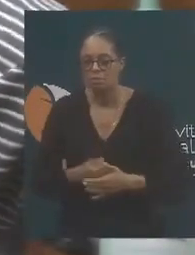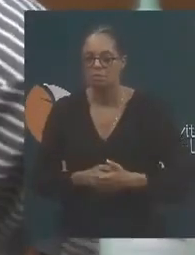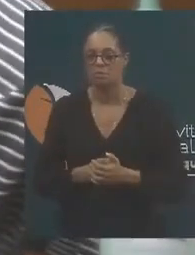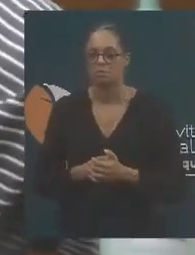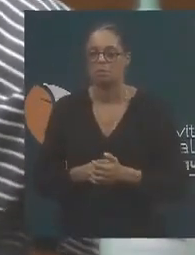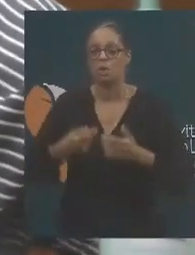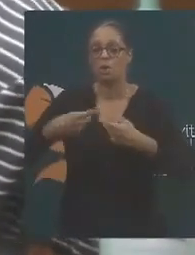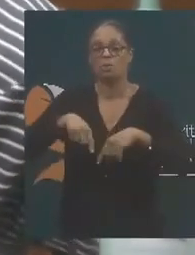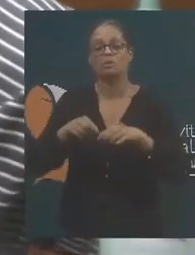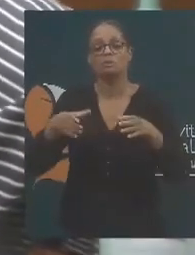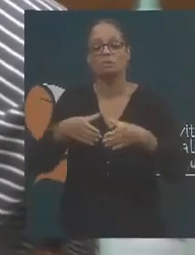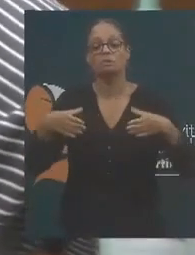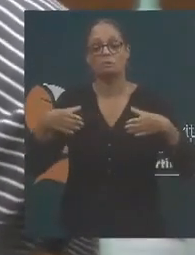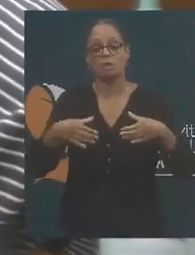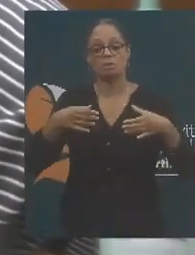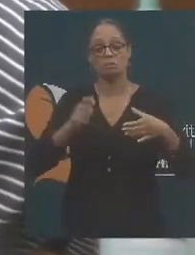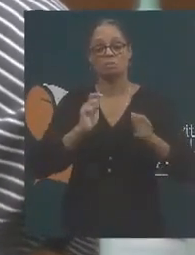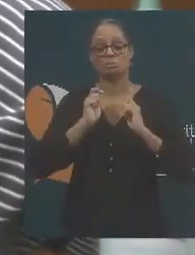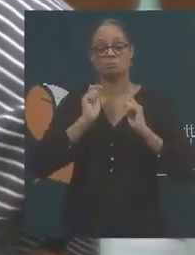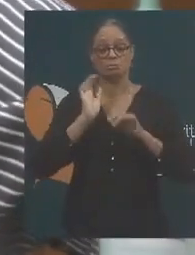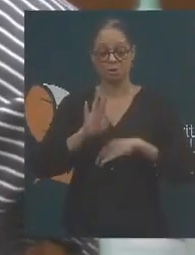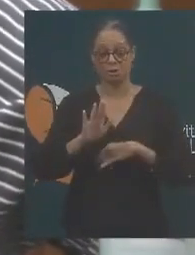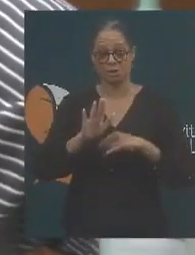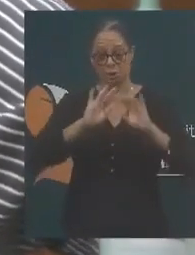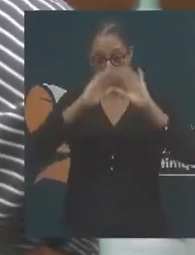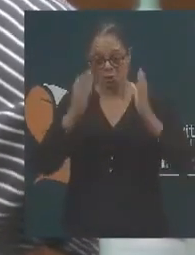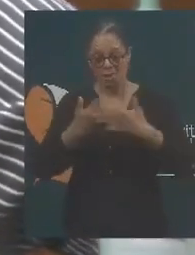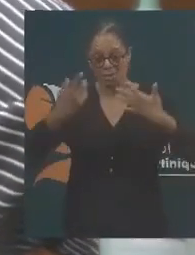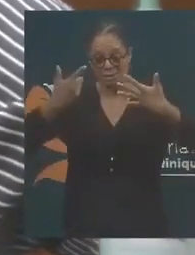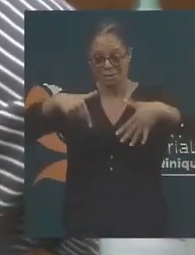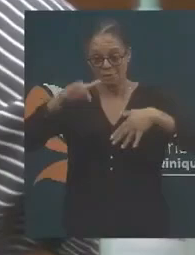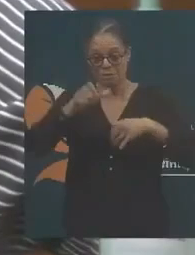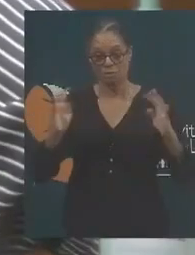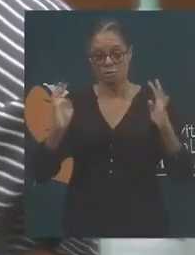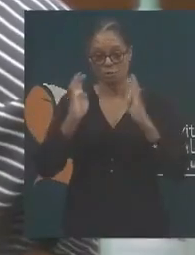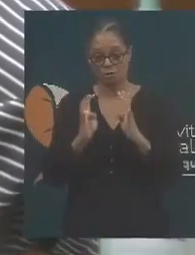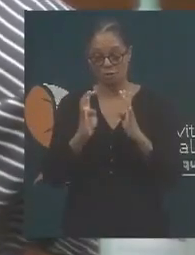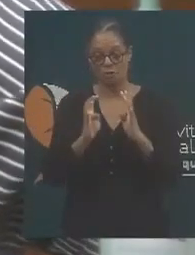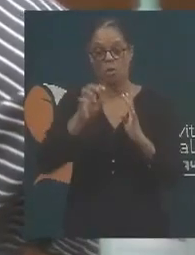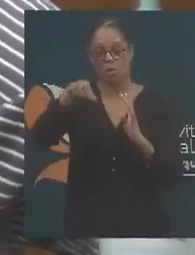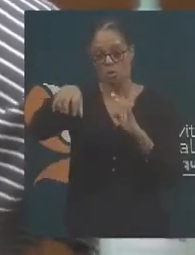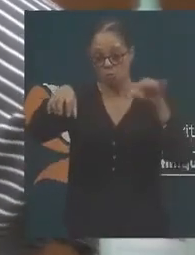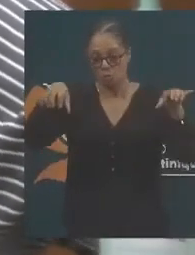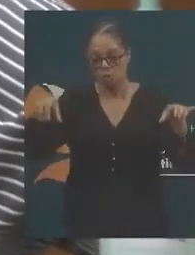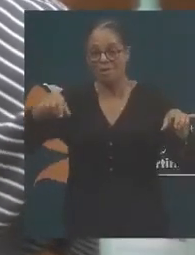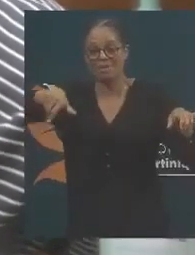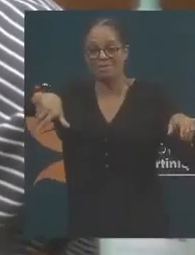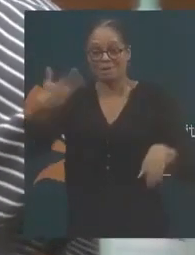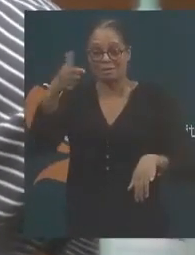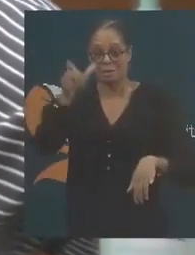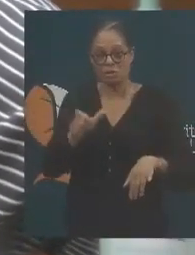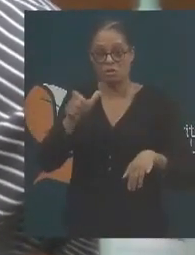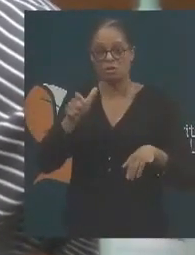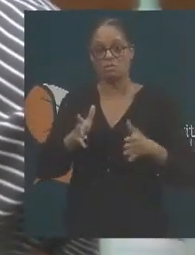la commission ad hoc comptait à peu près 17 membres, et chacun des groupes de travail avait 13 membres qui étaient portés volontaires.